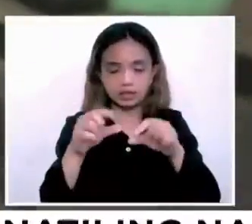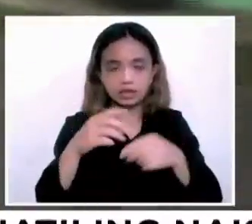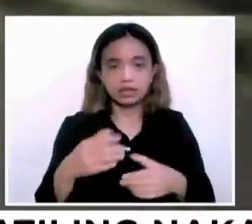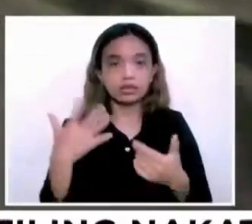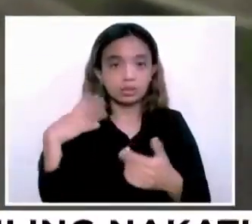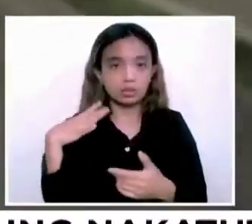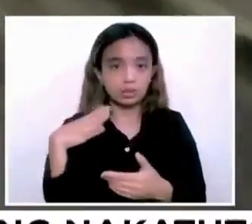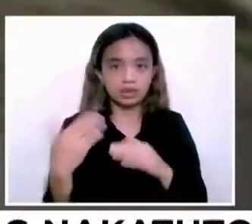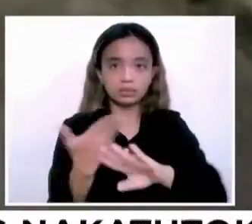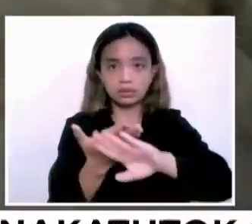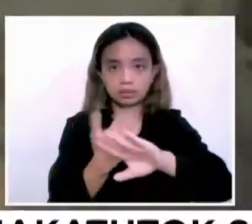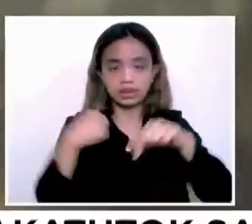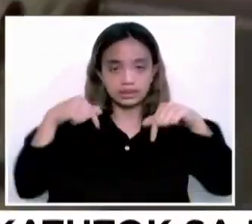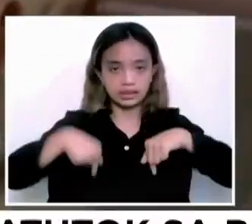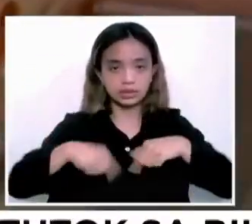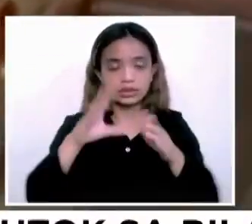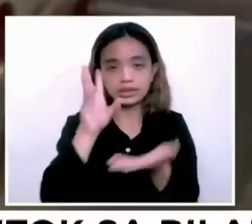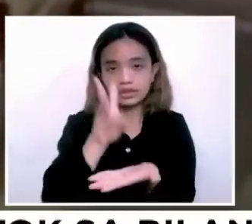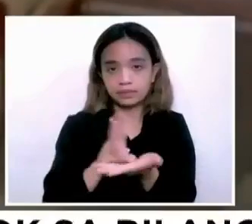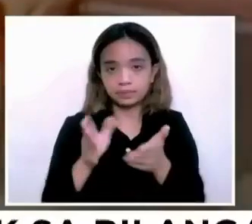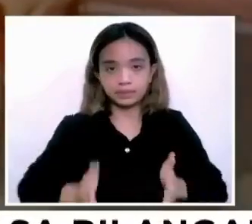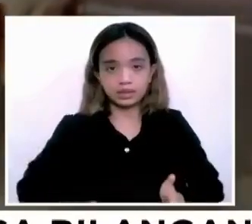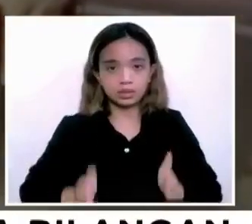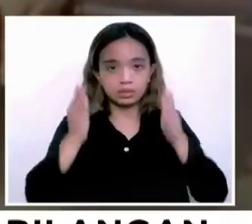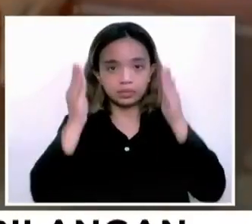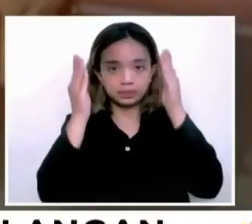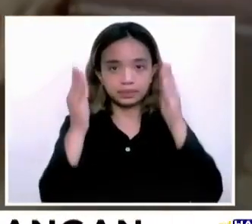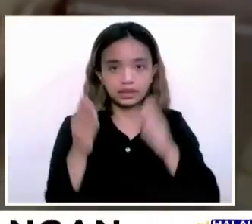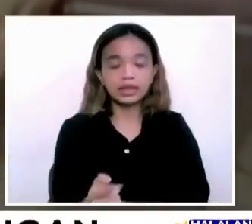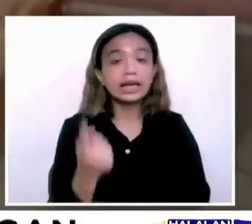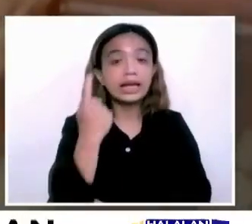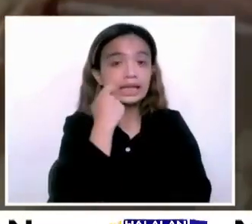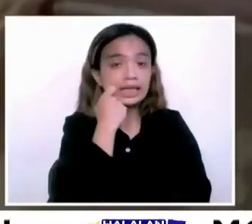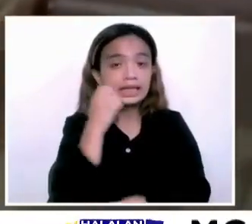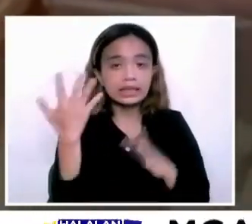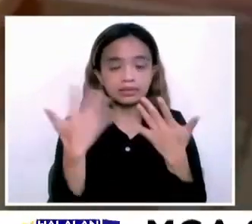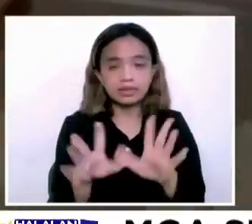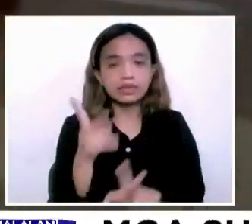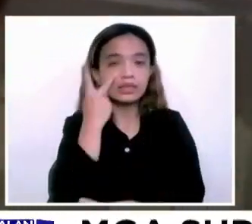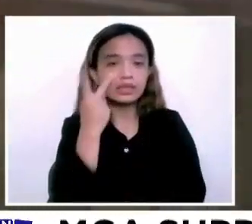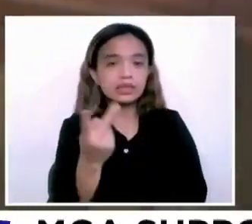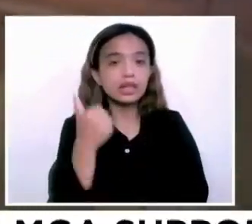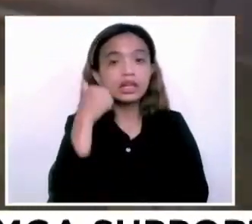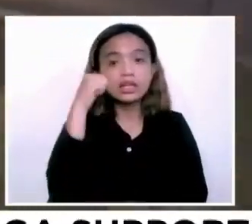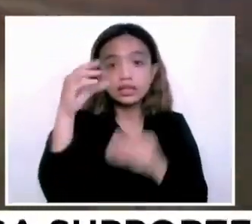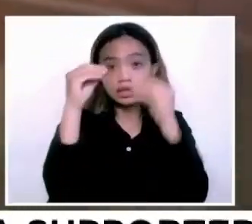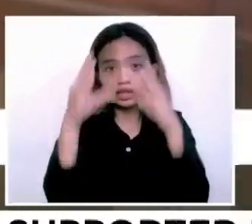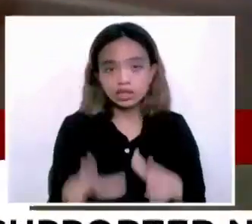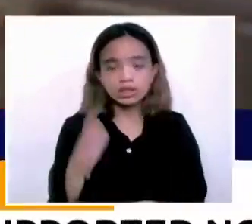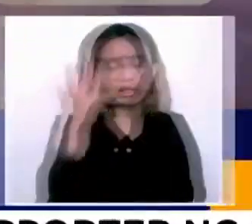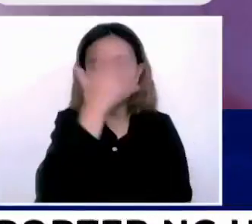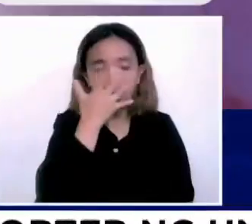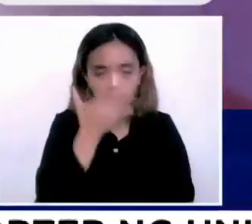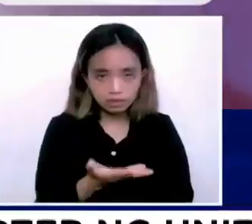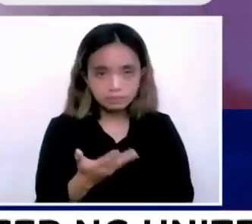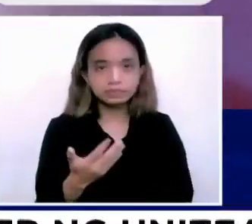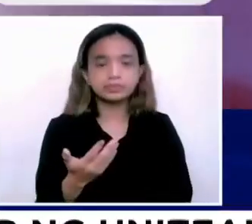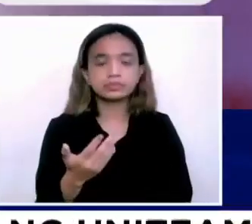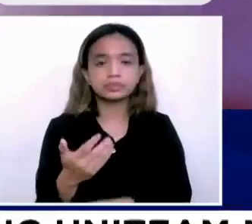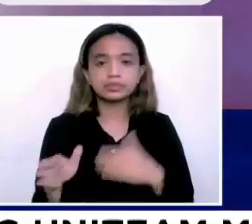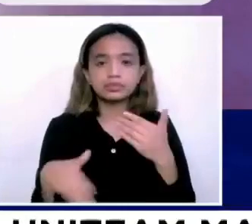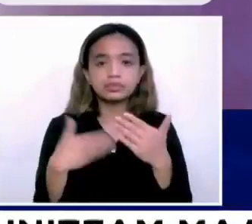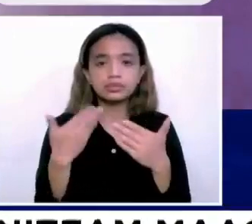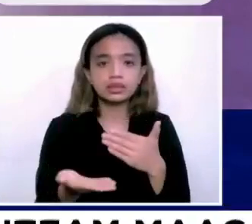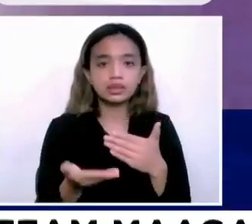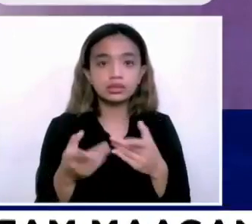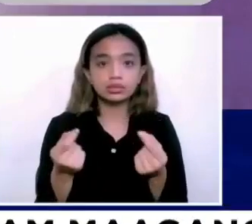na maibalik dito sa City Hall. Kanina nga, nakita nga natin yung isang guro na nahilo at namatay habang ibinabalik niya. Himatay habang ibinabalik